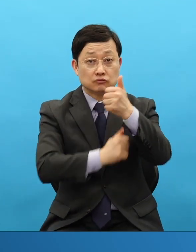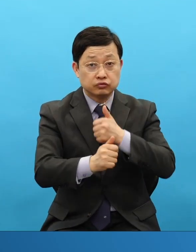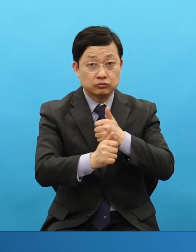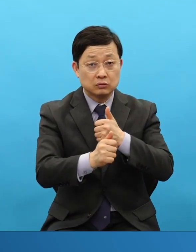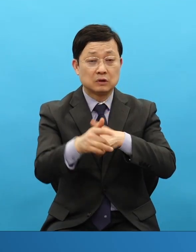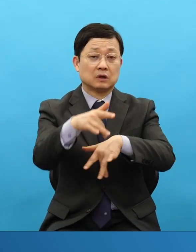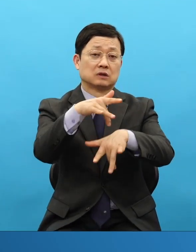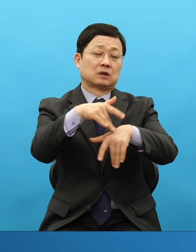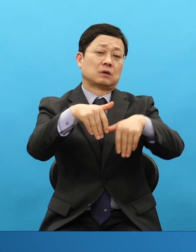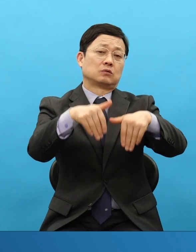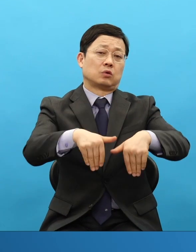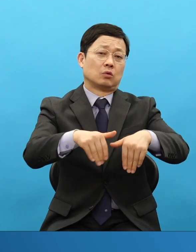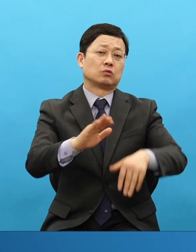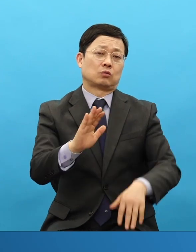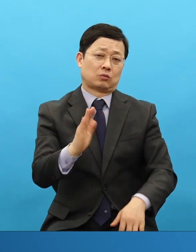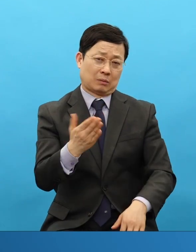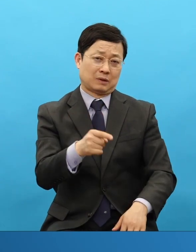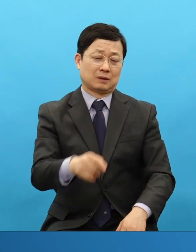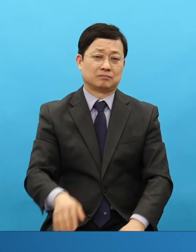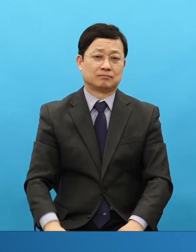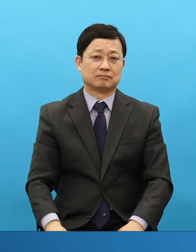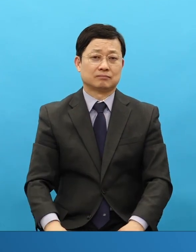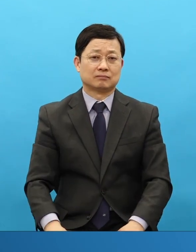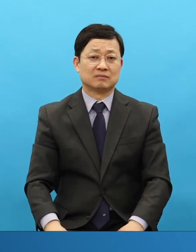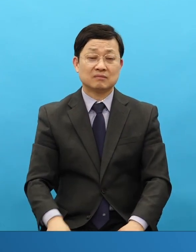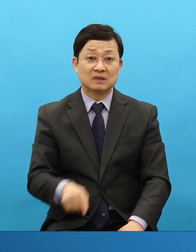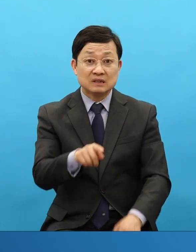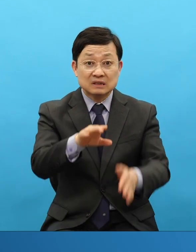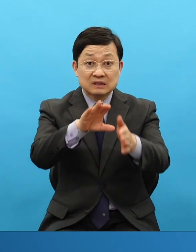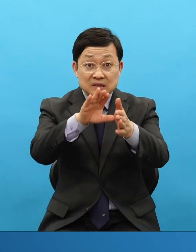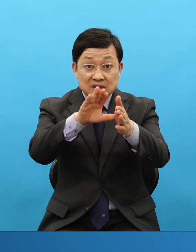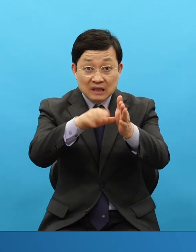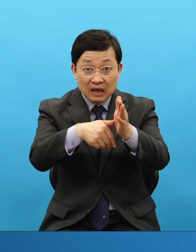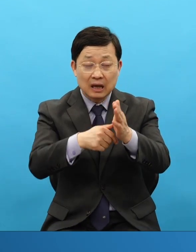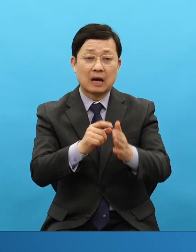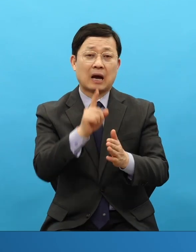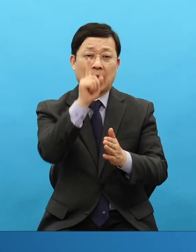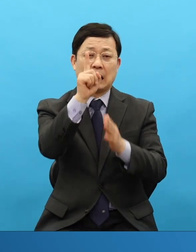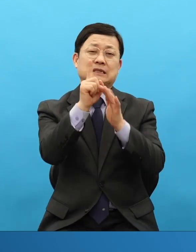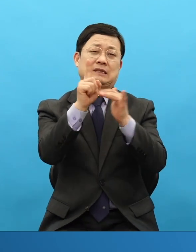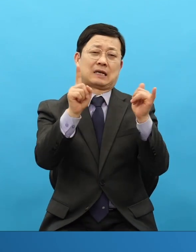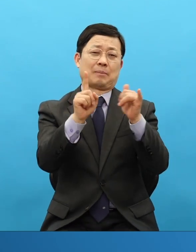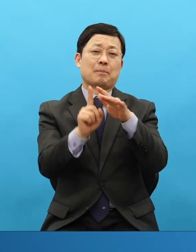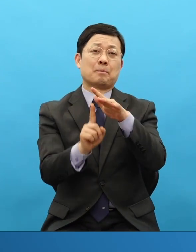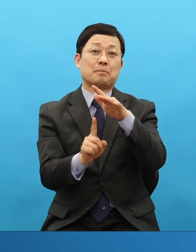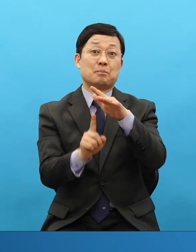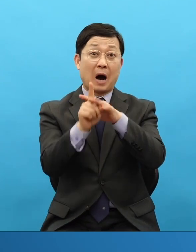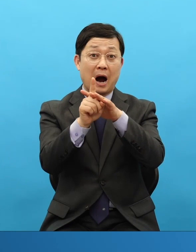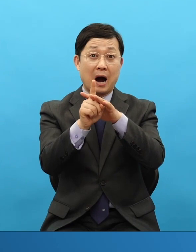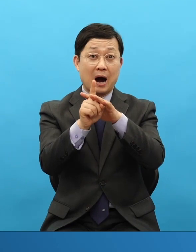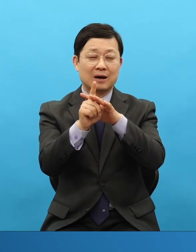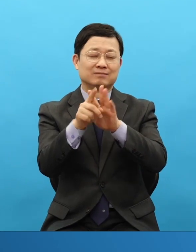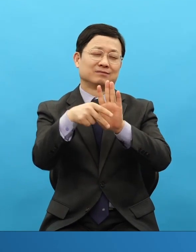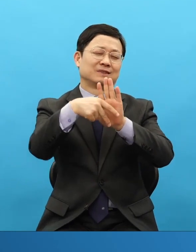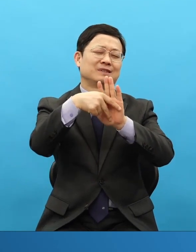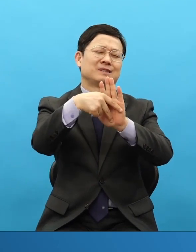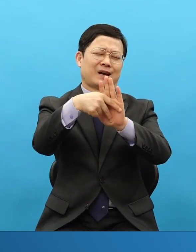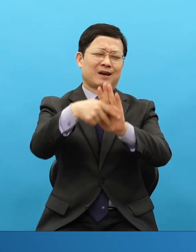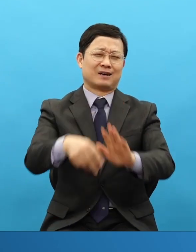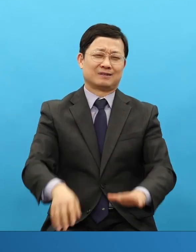posterity absolutely become captive. 이때 아는 사람이 나와서 And at this time, somebody who knew 이사야의 언약을